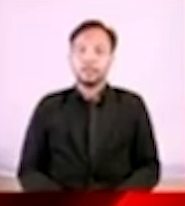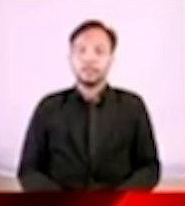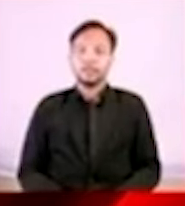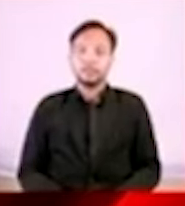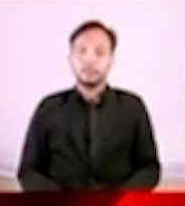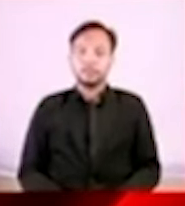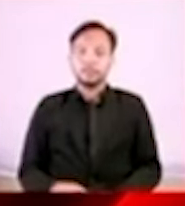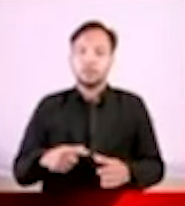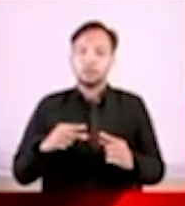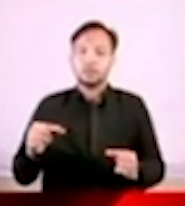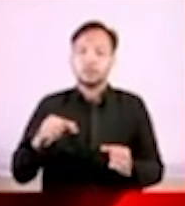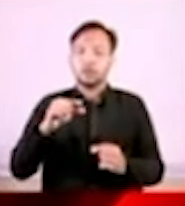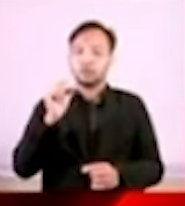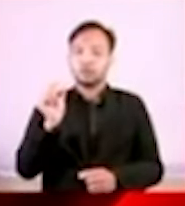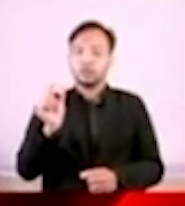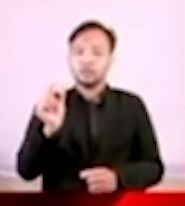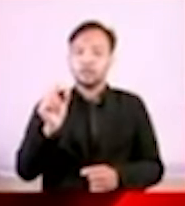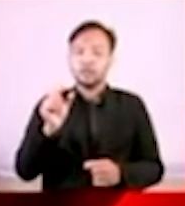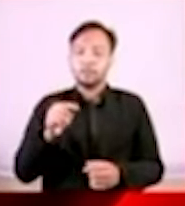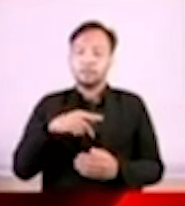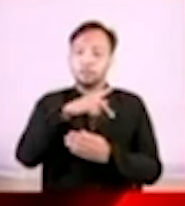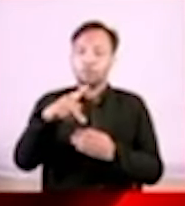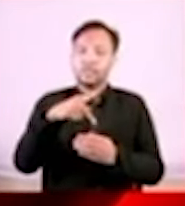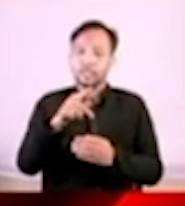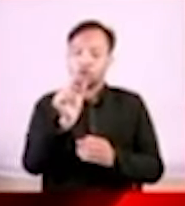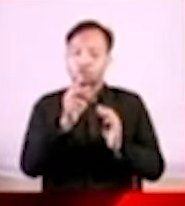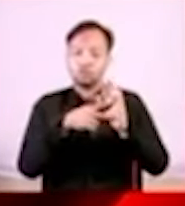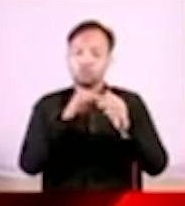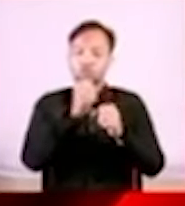Membangun Sumatera Utara menjadikan provinsi yang unggul,